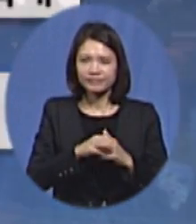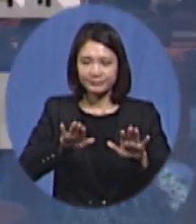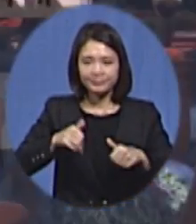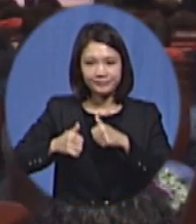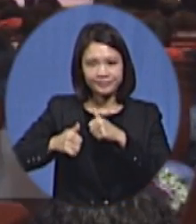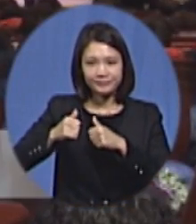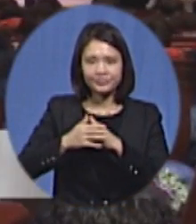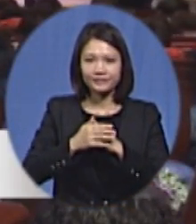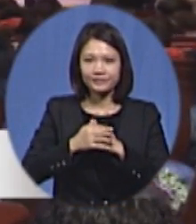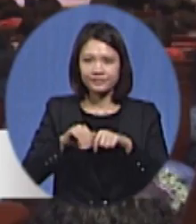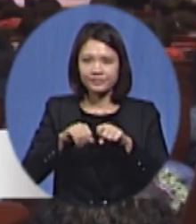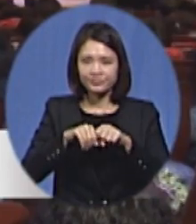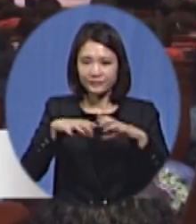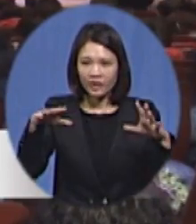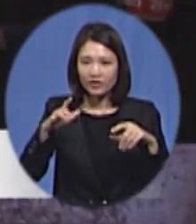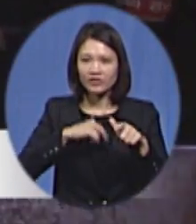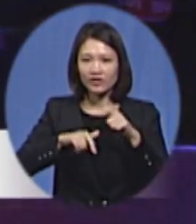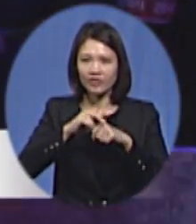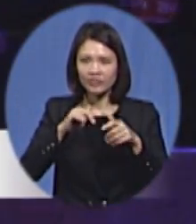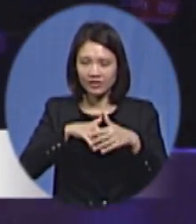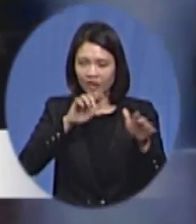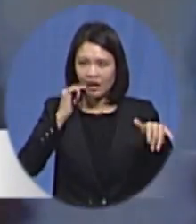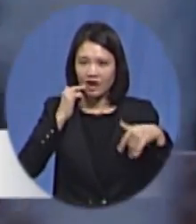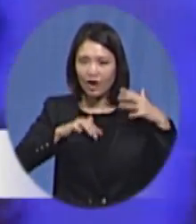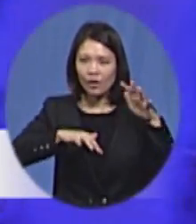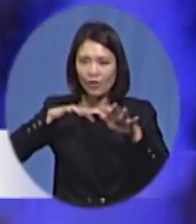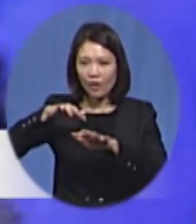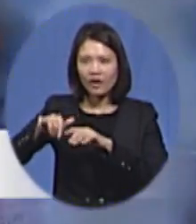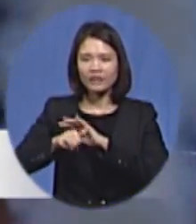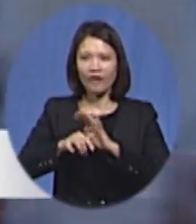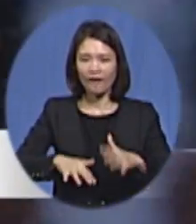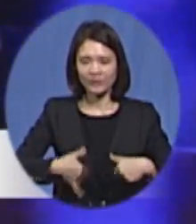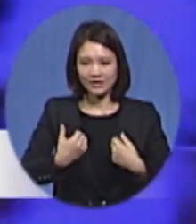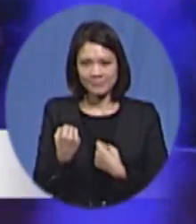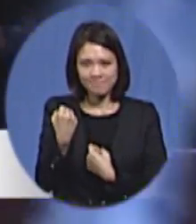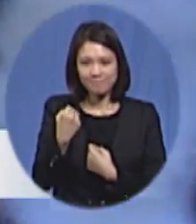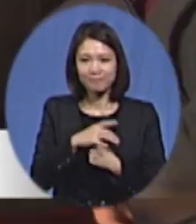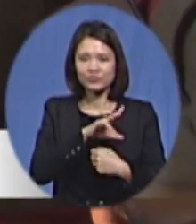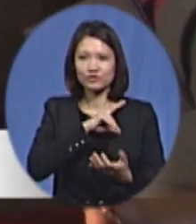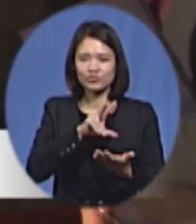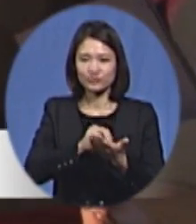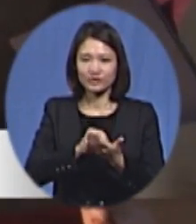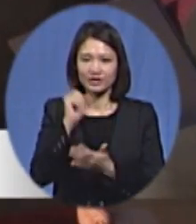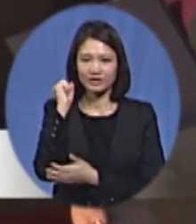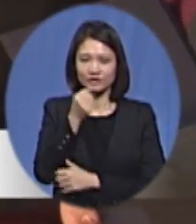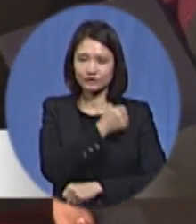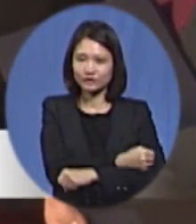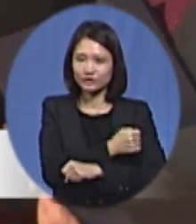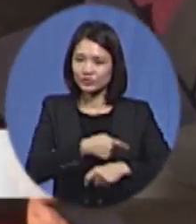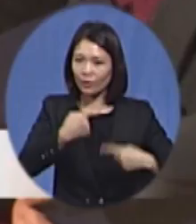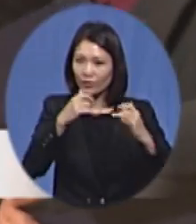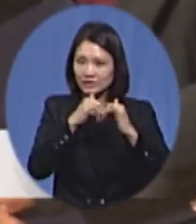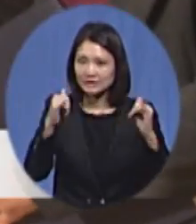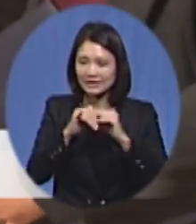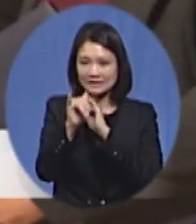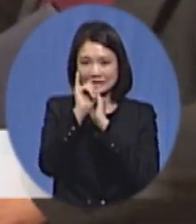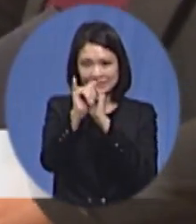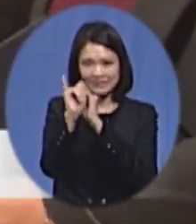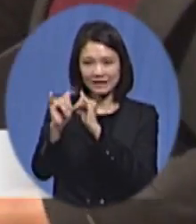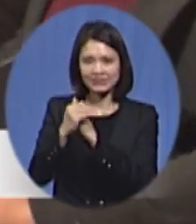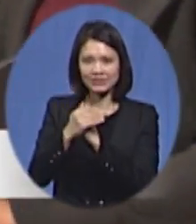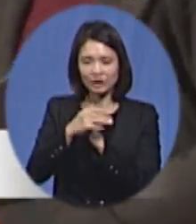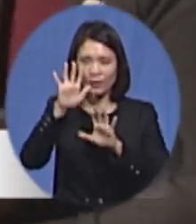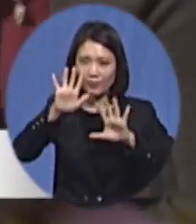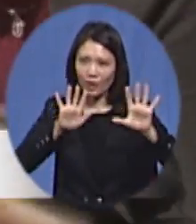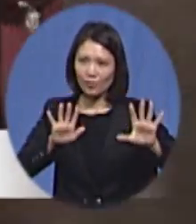대회에는 퍼져라 자원봉사의 물결, 커져라 경남의 힘을 주제로 자원봉사 유공자 시상식, 자원봉사 기념 퍼포먼스